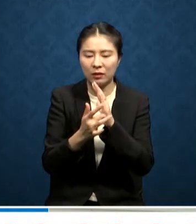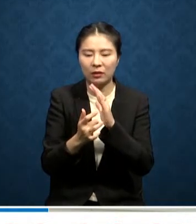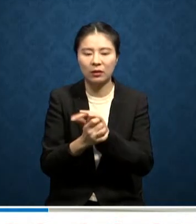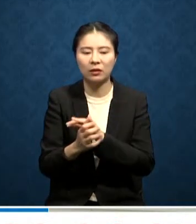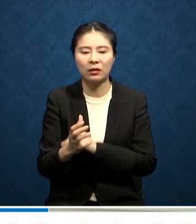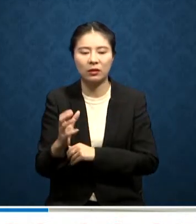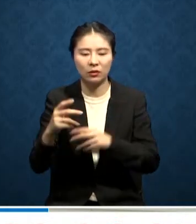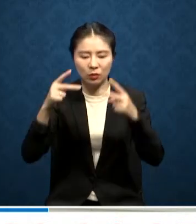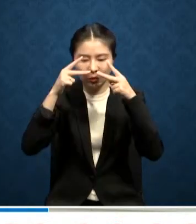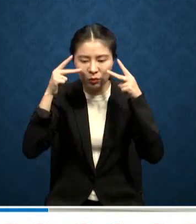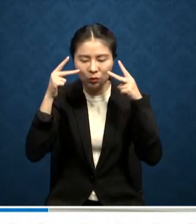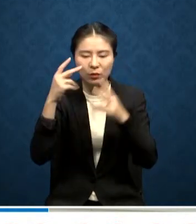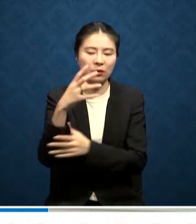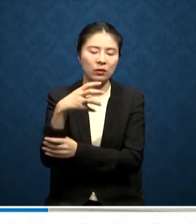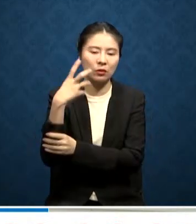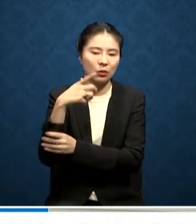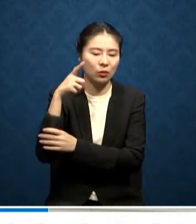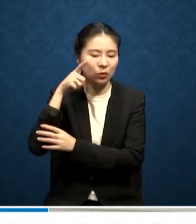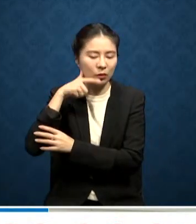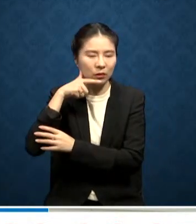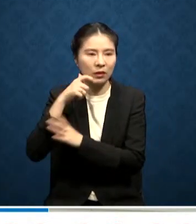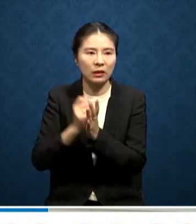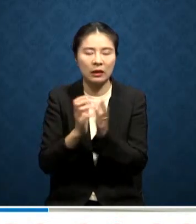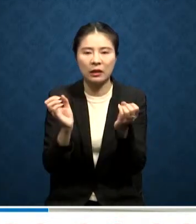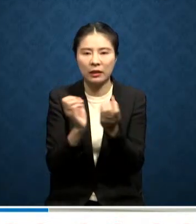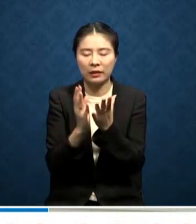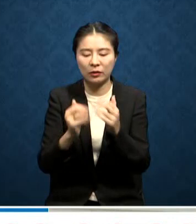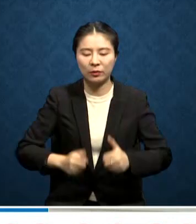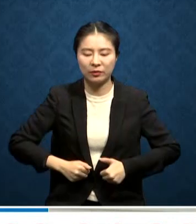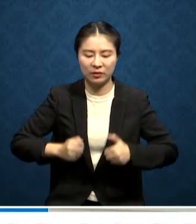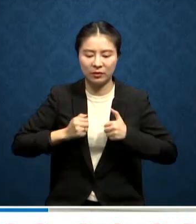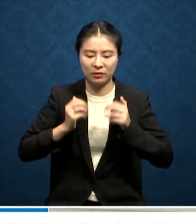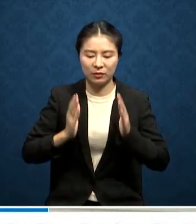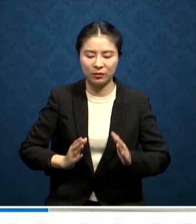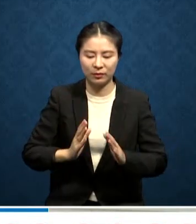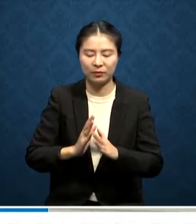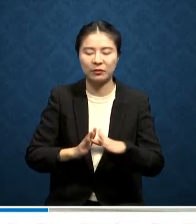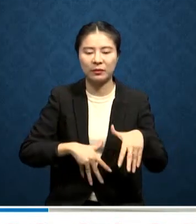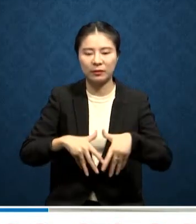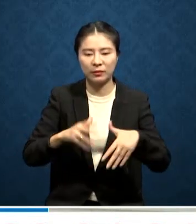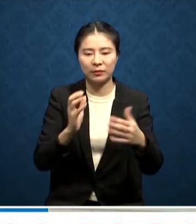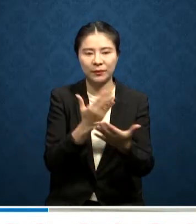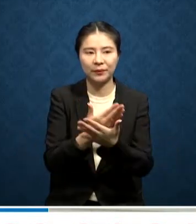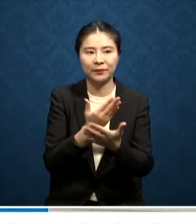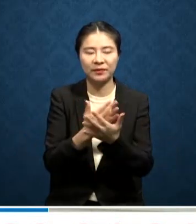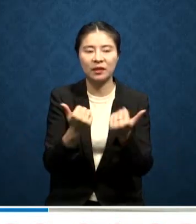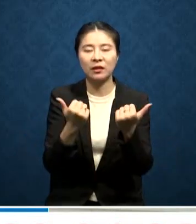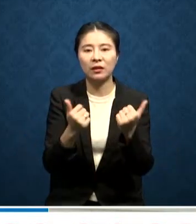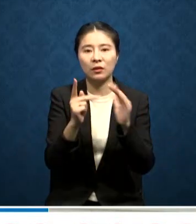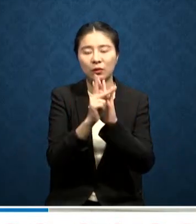กระทบต่อความปลอดภัยและความมั่นคงในชีวิตและทรัพย์สินของประชาชนกฎหมายปัจจุบันยังไม่สามารถรองรับความก้าวหน้าทางเทคโนโลยีที่เกิดขึ้นอย่างรวดเร็วเหล่านี้ได้อย่างเพียงพอ